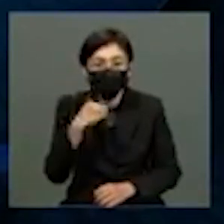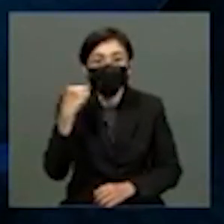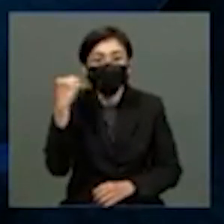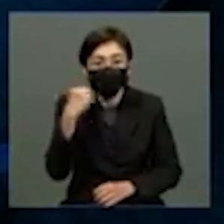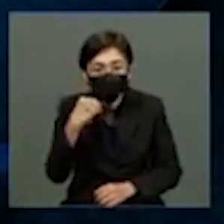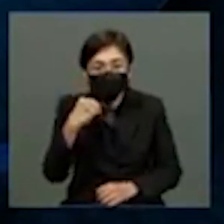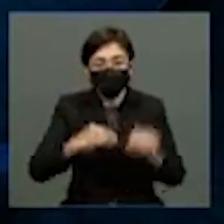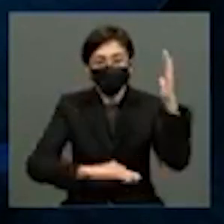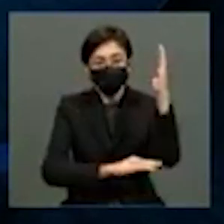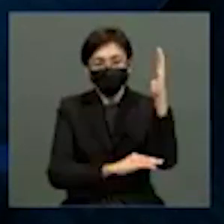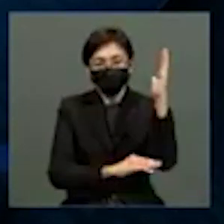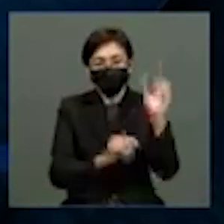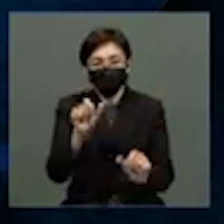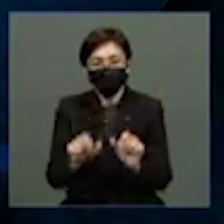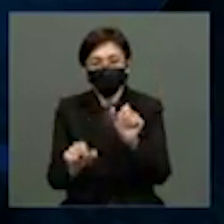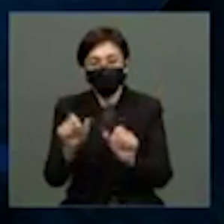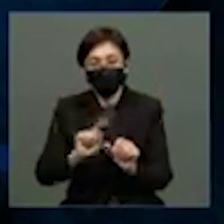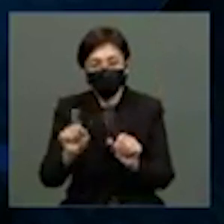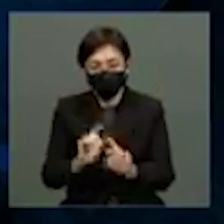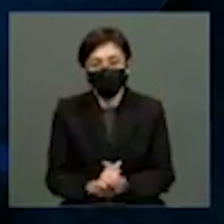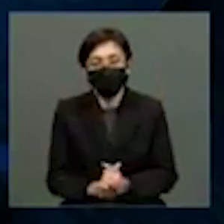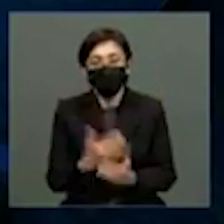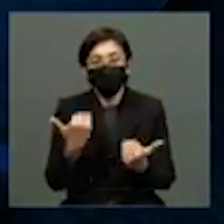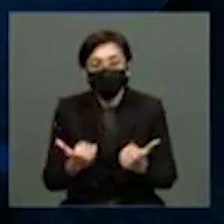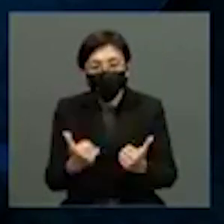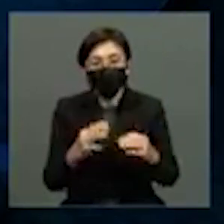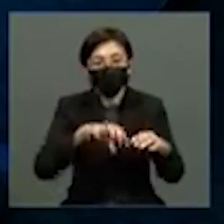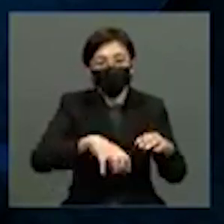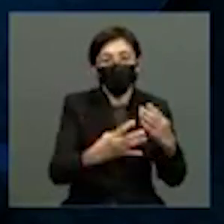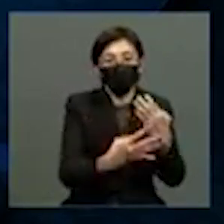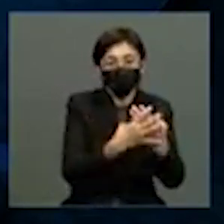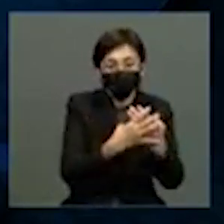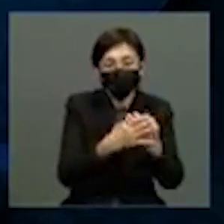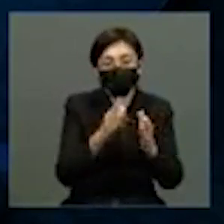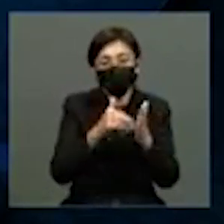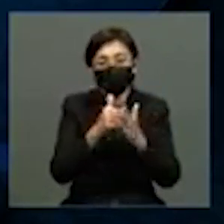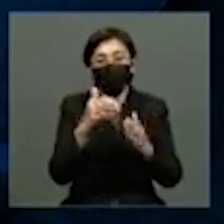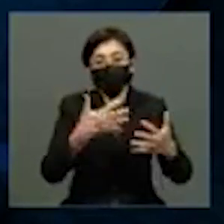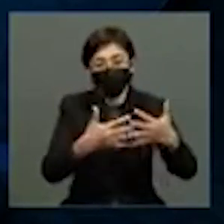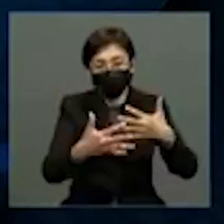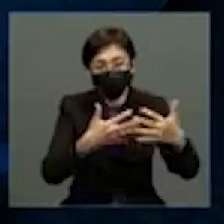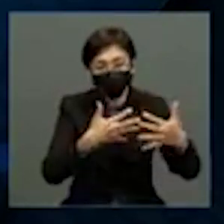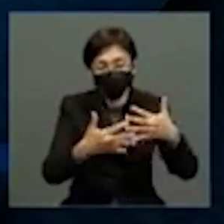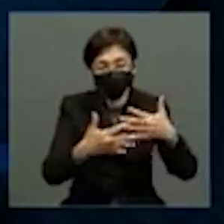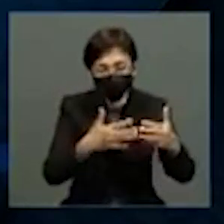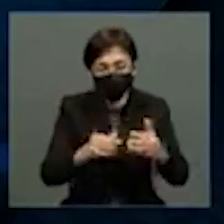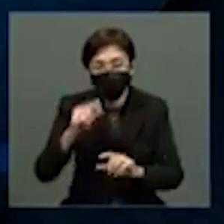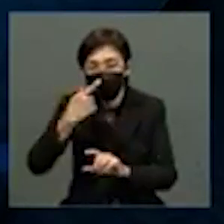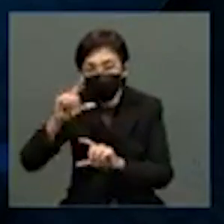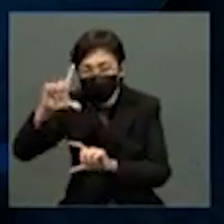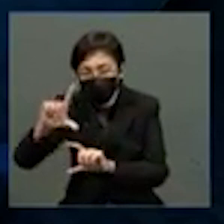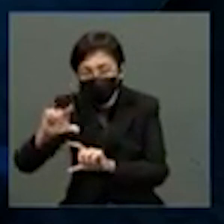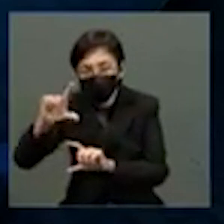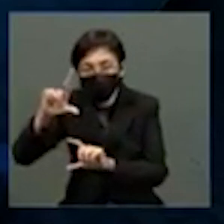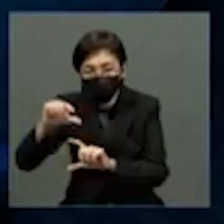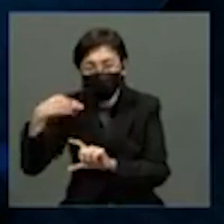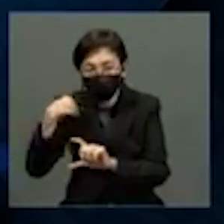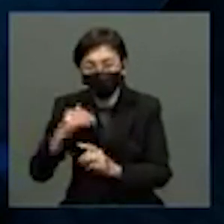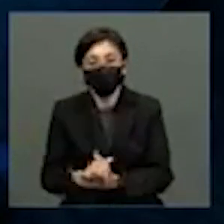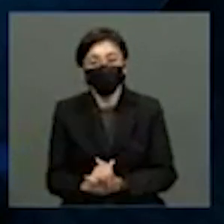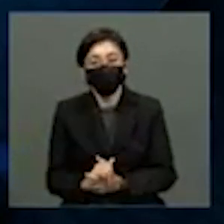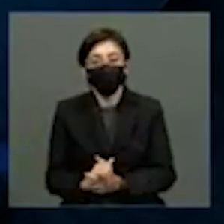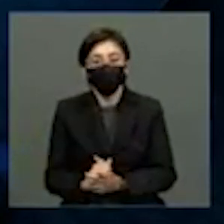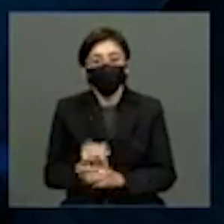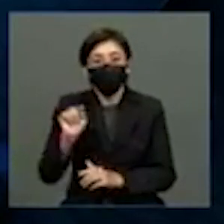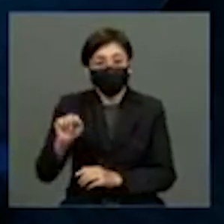าตอนนี้ active case finding มาบวกรวมกับเรือนจำเห็นเป็นสีเทาๆนะครับก็ยังขึ้นๆลงๆอยู่ซึ่งตอนนี้ก็เป็น